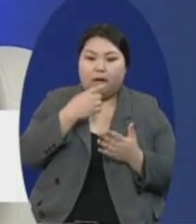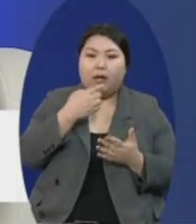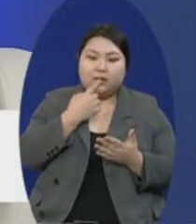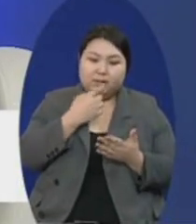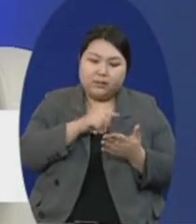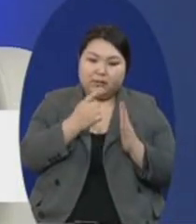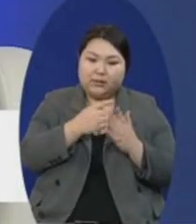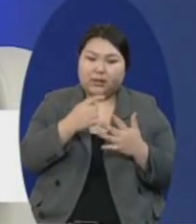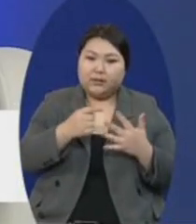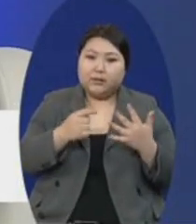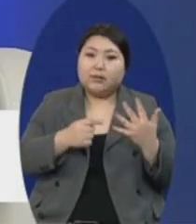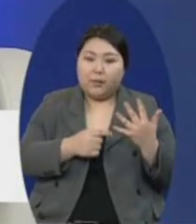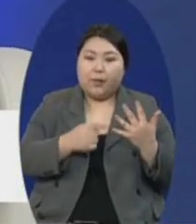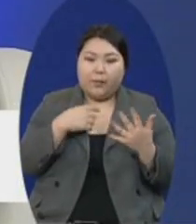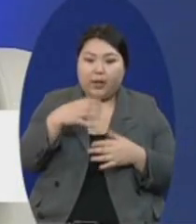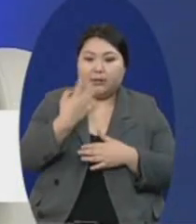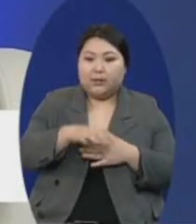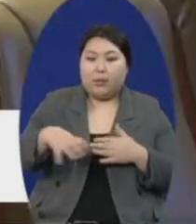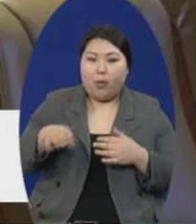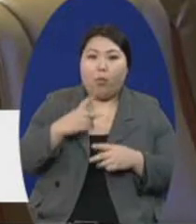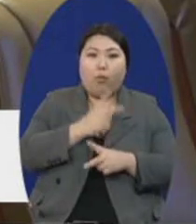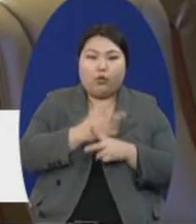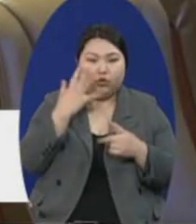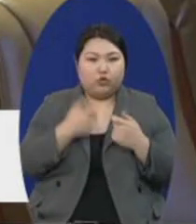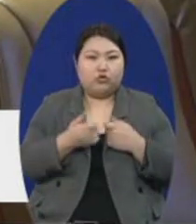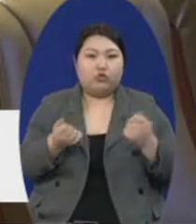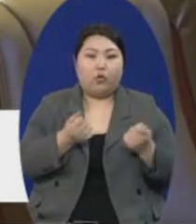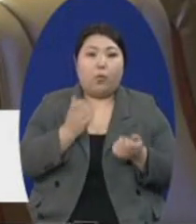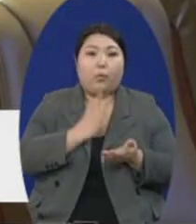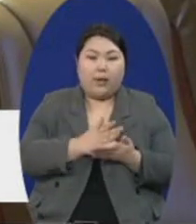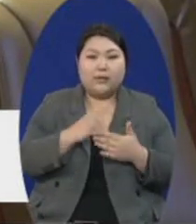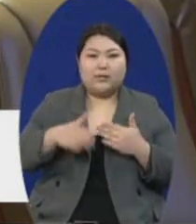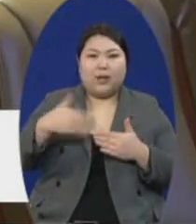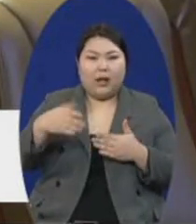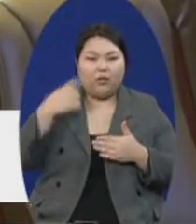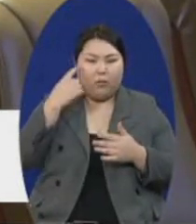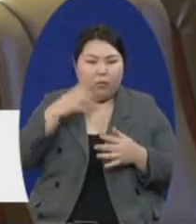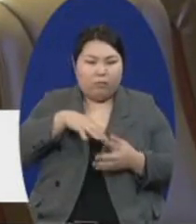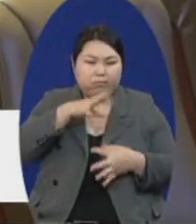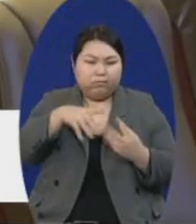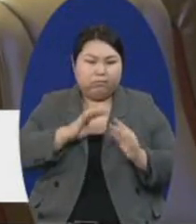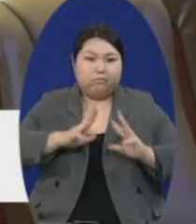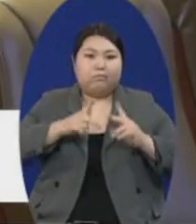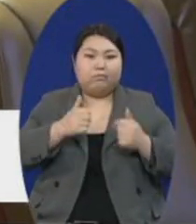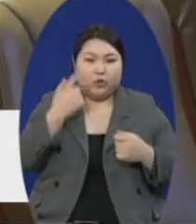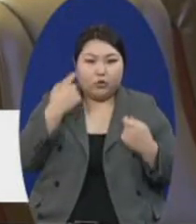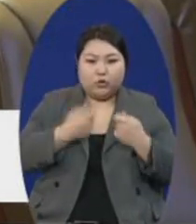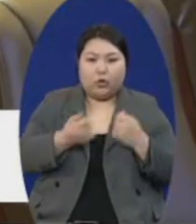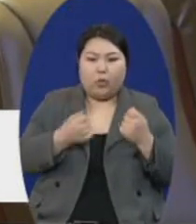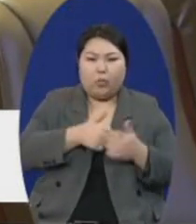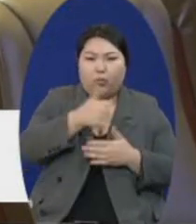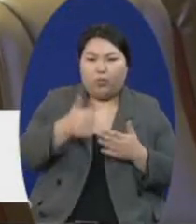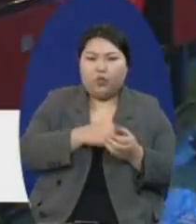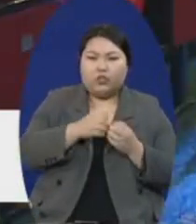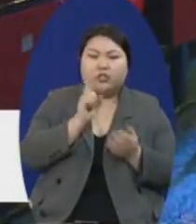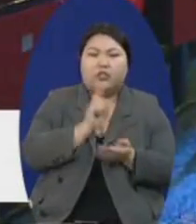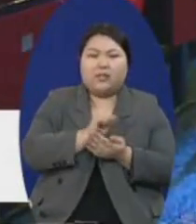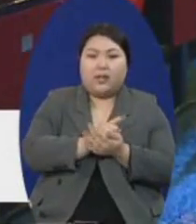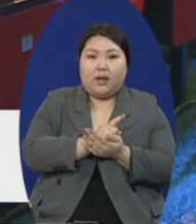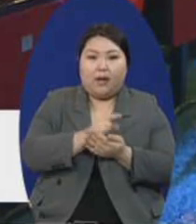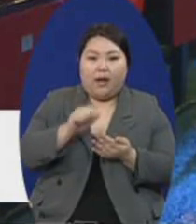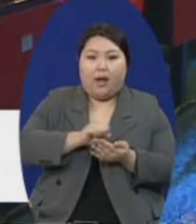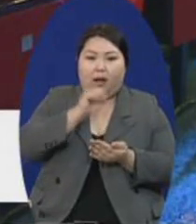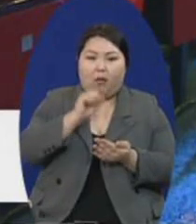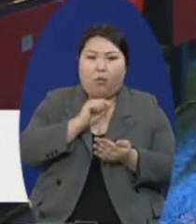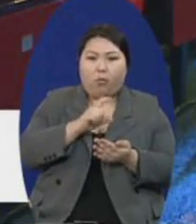За гэхдээ салбар хуулиудын зохицуулт бий. Цаашдаа бас боловсруулалтын зохицуултуудаа одоо бүрэн хийх шаардлагатай салбар асуудлуудаар